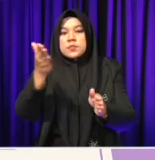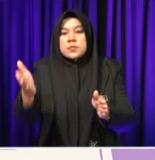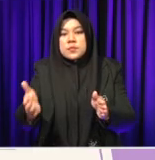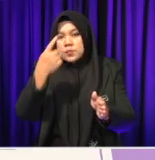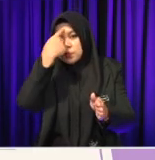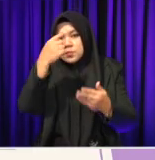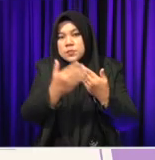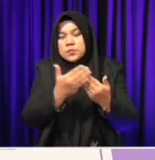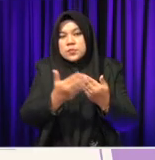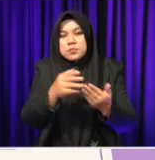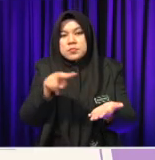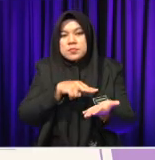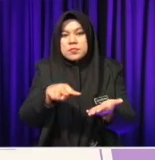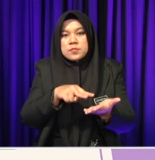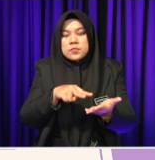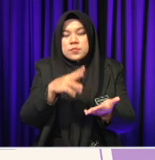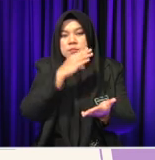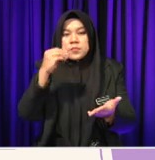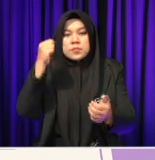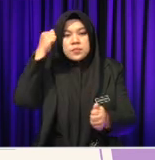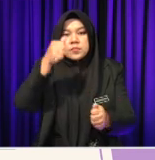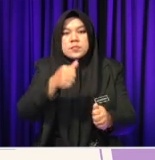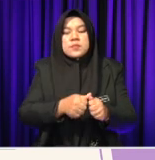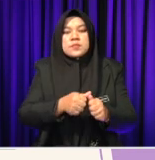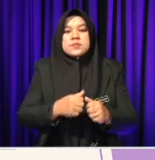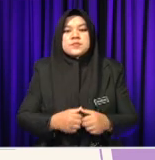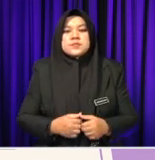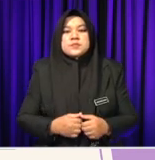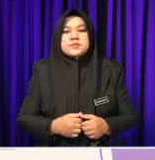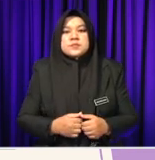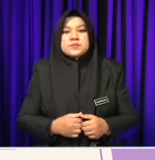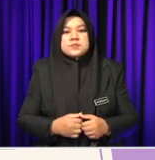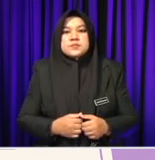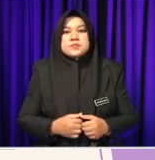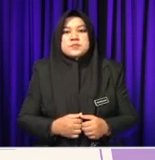untuk senang membaca dan mengingat okey seterusnya